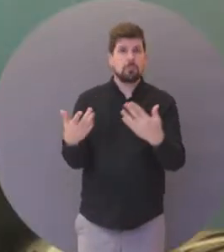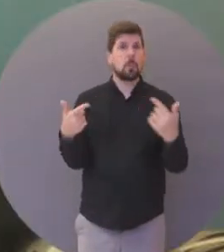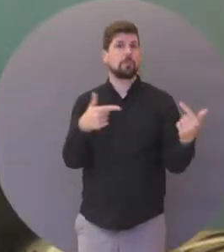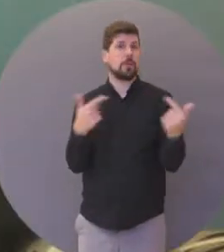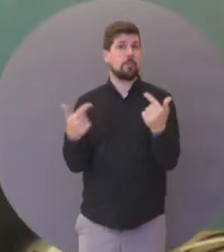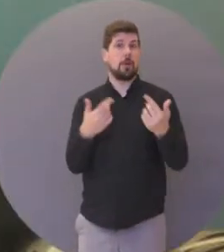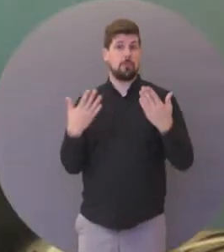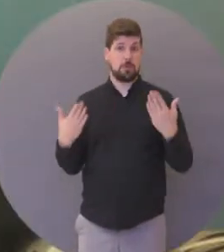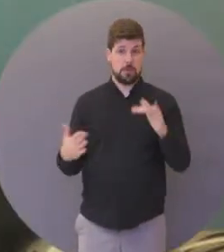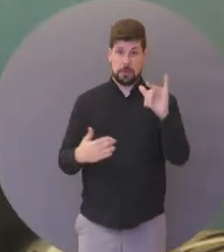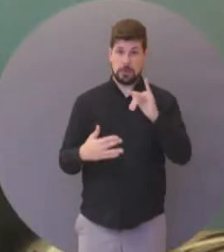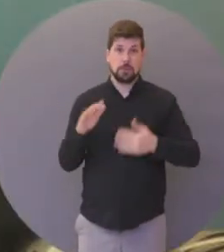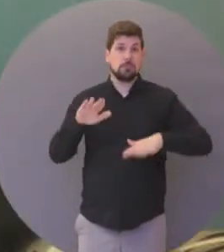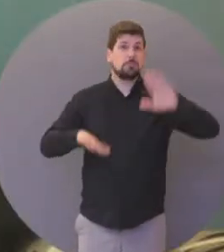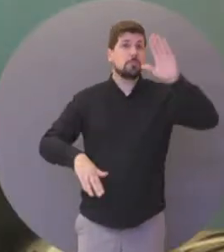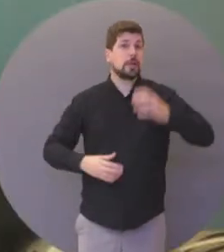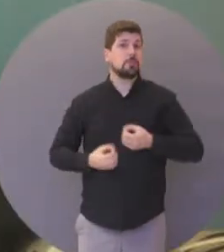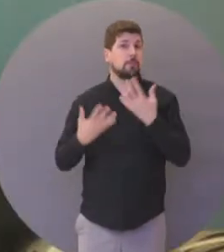demandes de parole